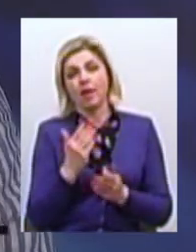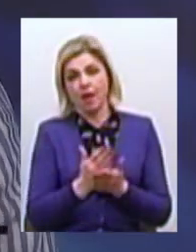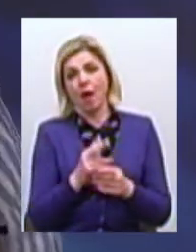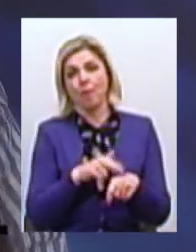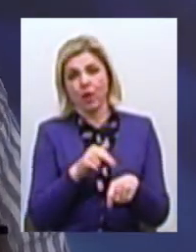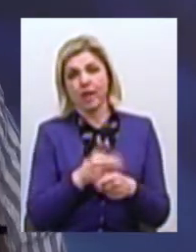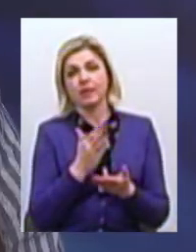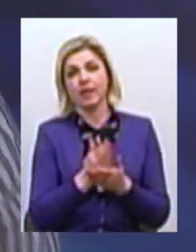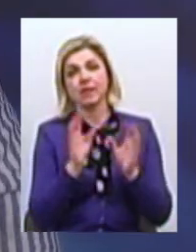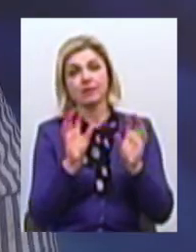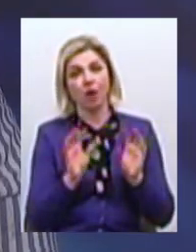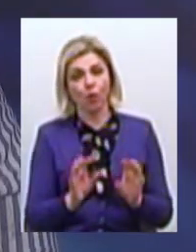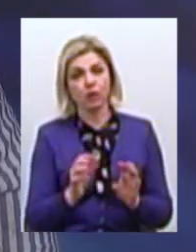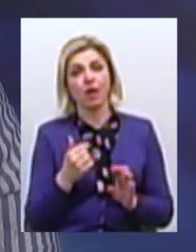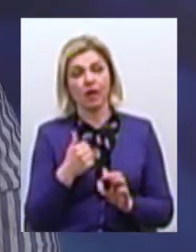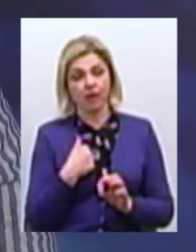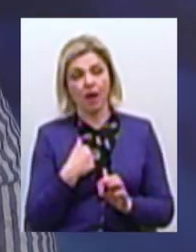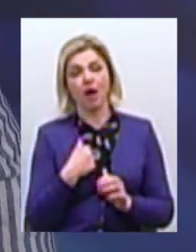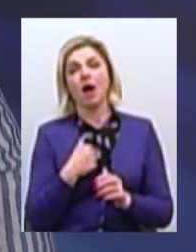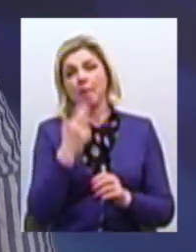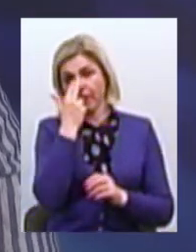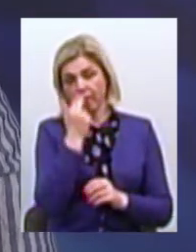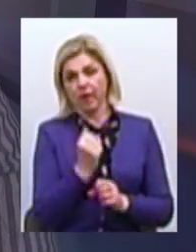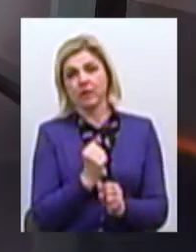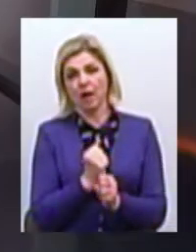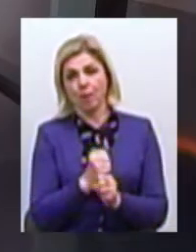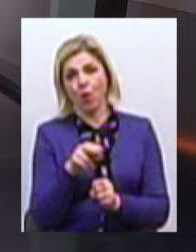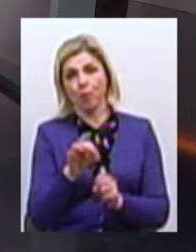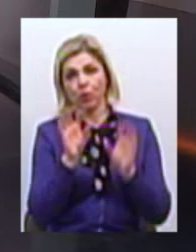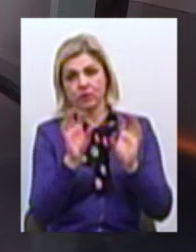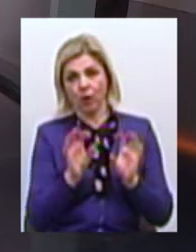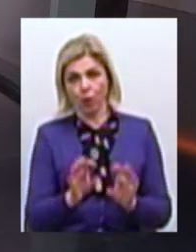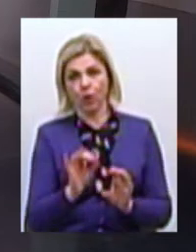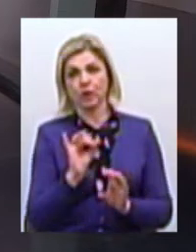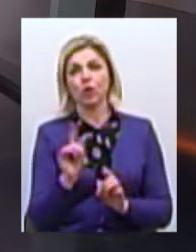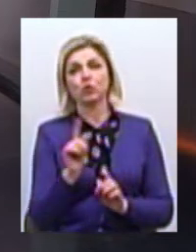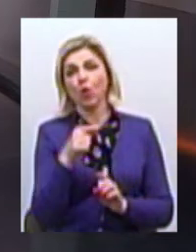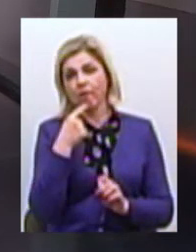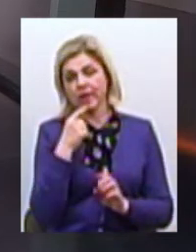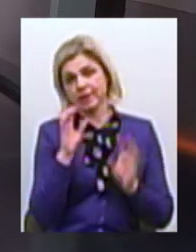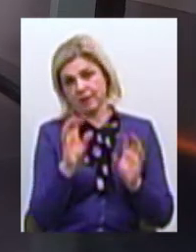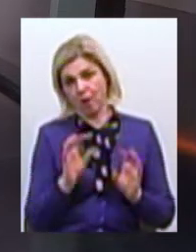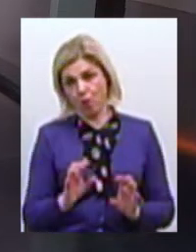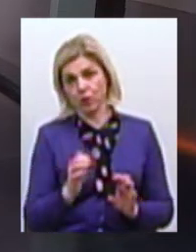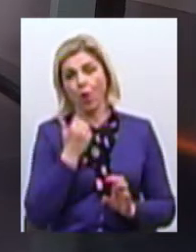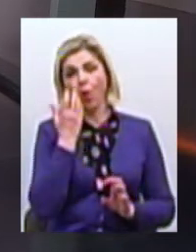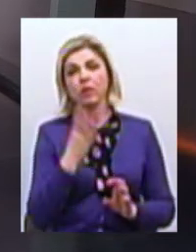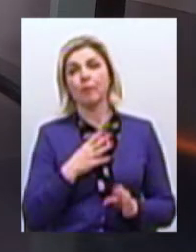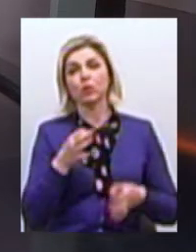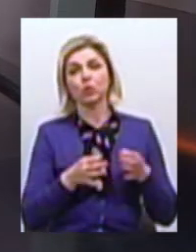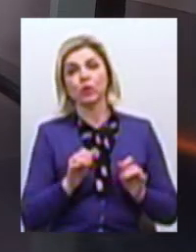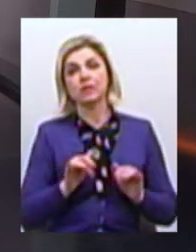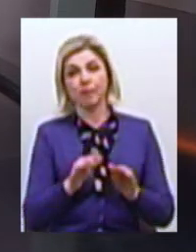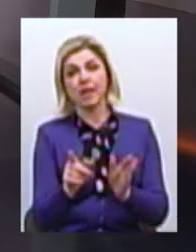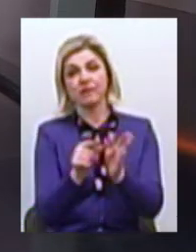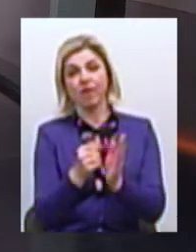є закон. Я звикла діяти в рамках закону і в рамках того, що каже нам буква закону. Тому, коли в нас була судова справа з вами,